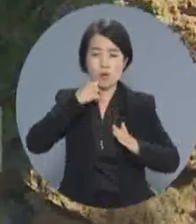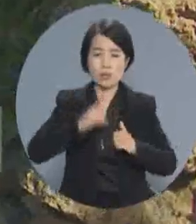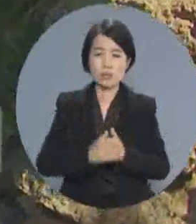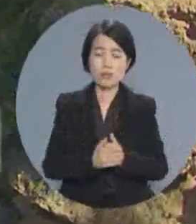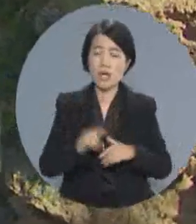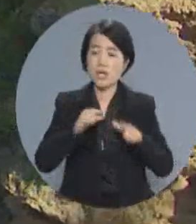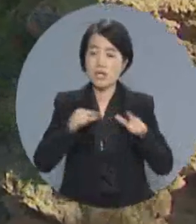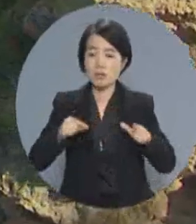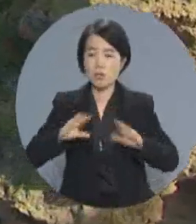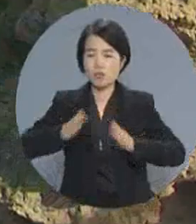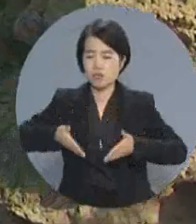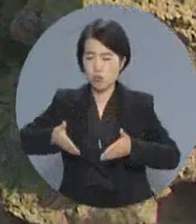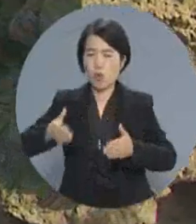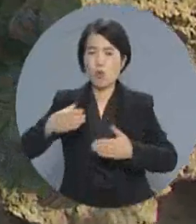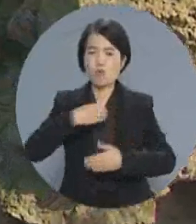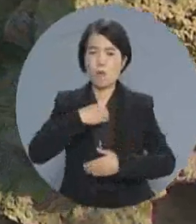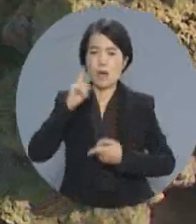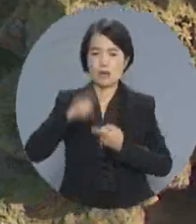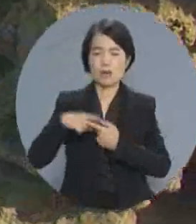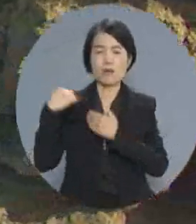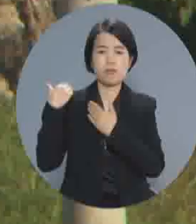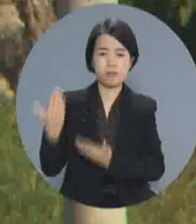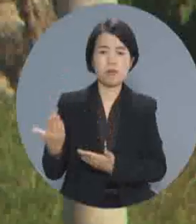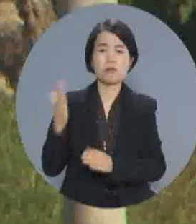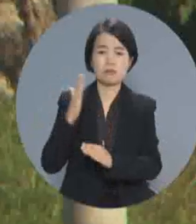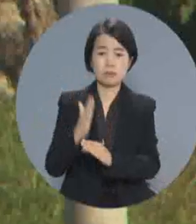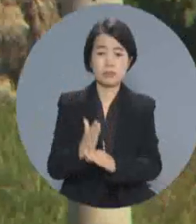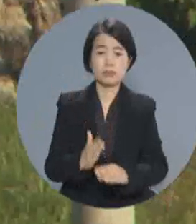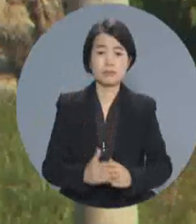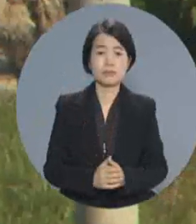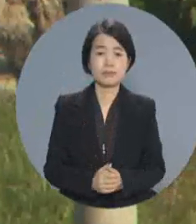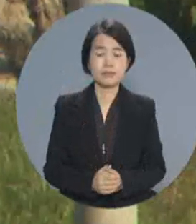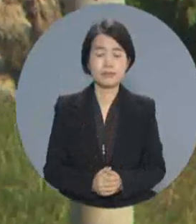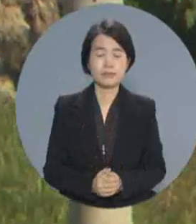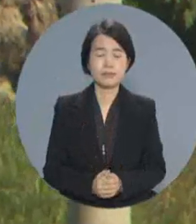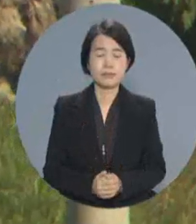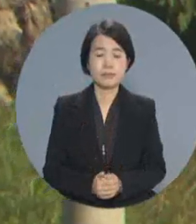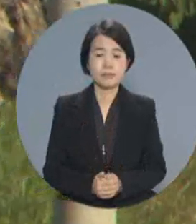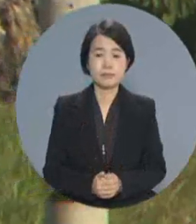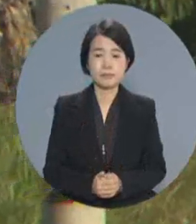일부 국도는 여전히 위험한 상태로 방치돼 있습니다. MBC 뉴스 양정은입니다.